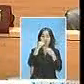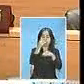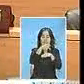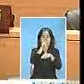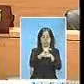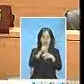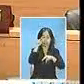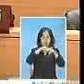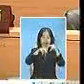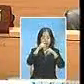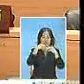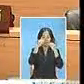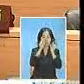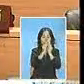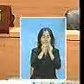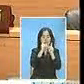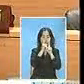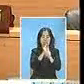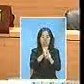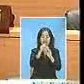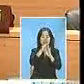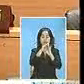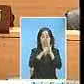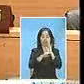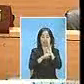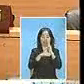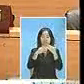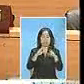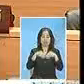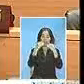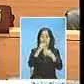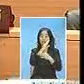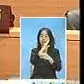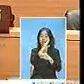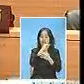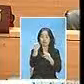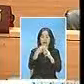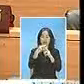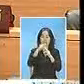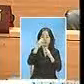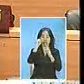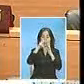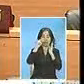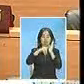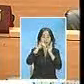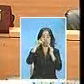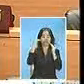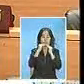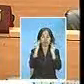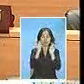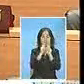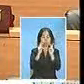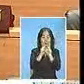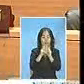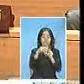ควบคุมและให้การประชุมนี้เป็นไปตามกลไกนะครับแล้วก็ให้ถ้าสมมุติว่าท่านสุนัยจะใช้สิทธิ์ในกรรมธิการชี้แจงเนี่ยท่